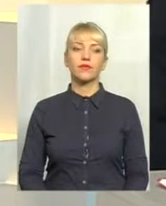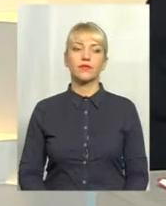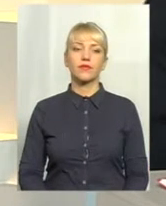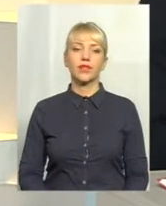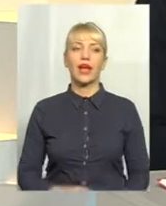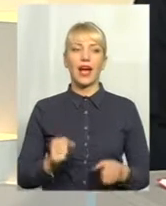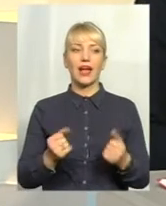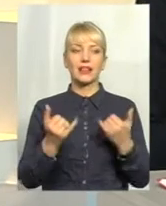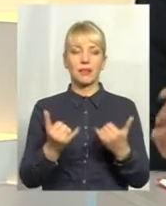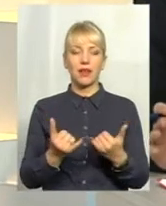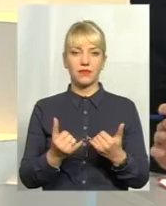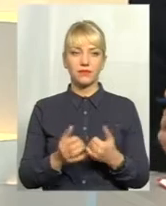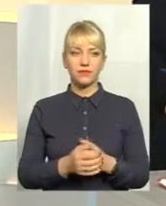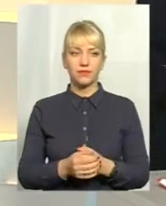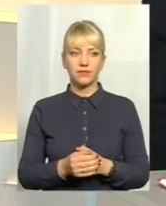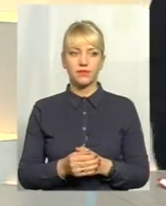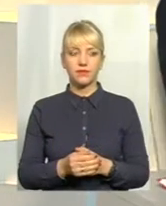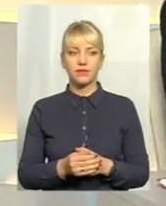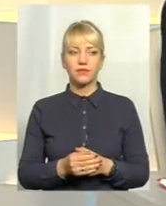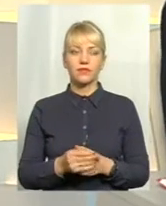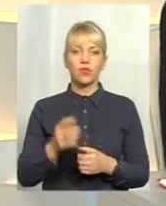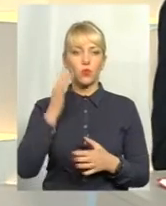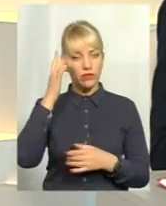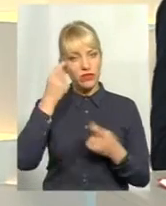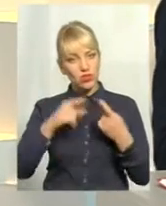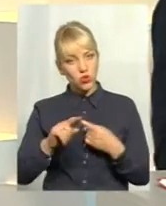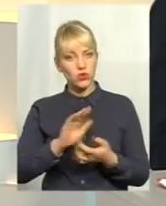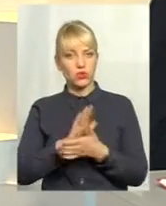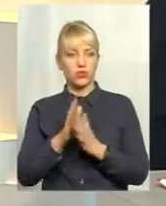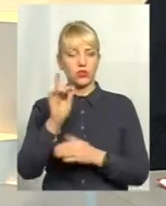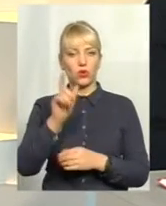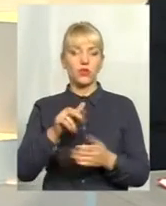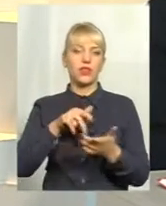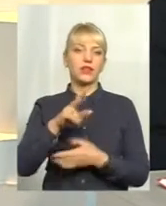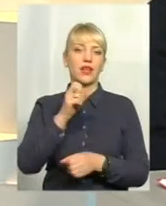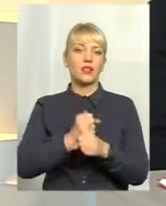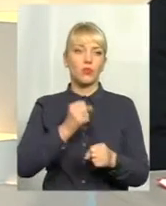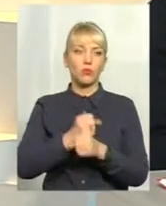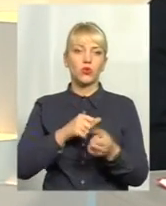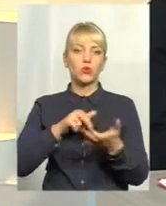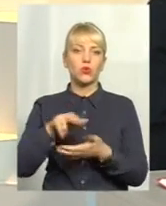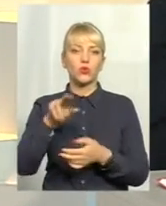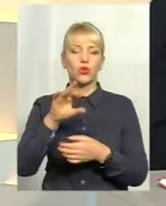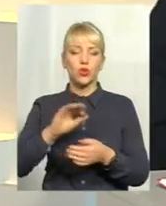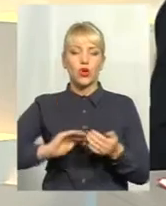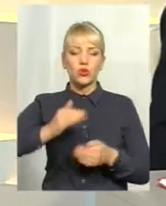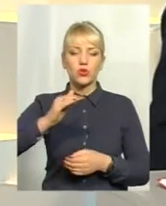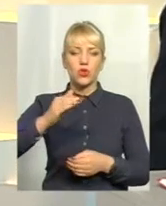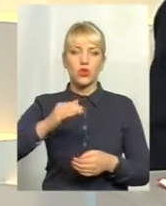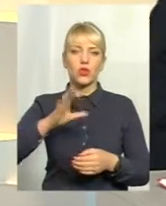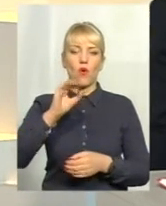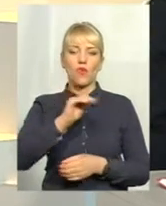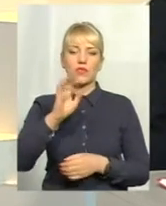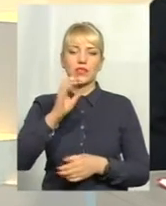А тепер, пане Олеже, от уявіть іншу ситуацію. Людина йде на роботу, доходить до сходів офісу, в якому